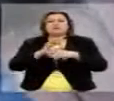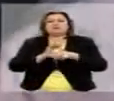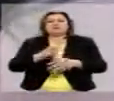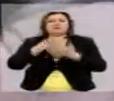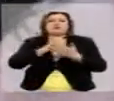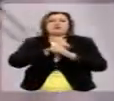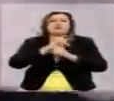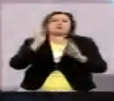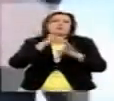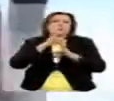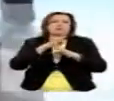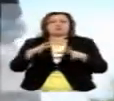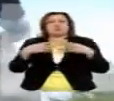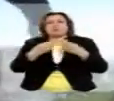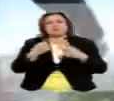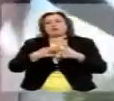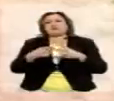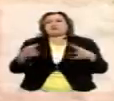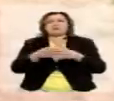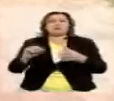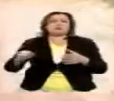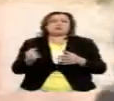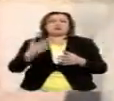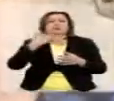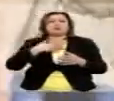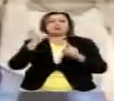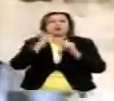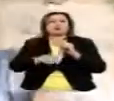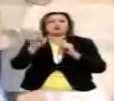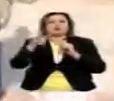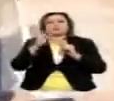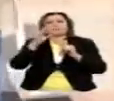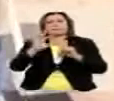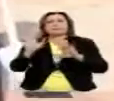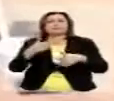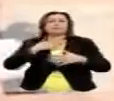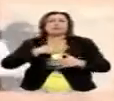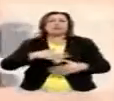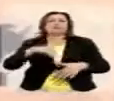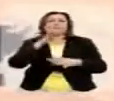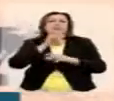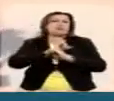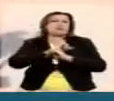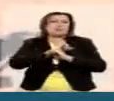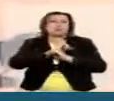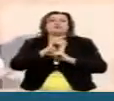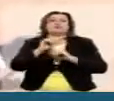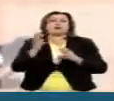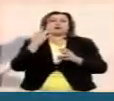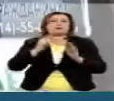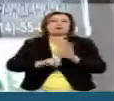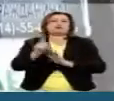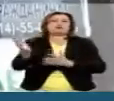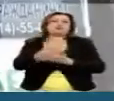Провести свои выходные на природе с семьей или в компании друзей, пожалуй, любит каждый человек. Однако после приятного времяпровождения, когда приходит